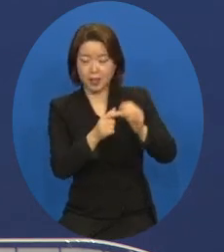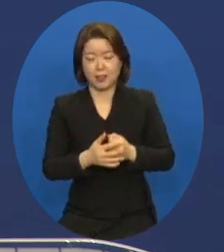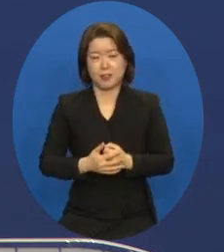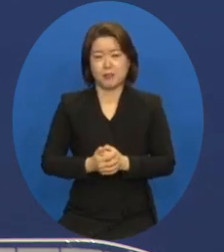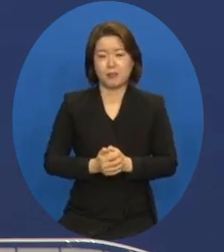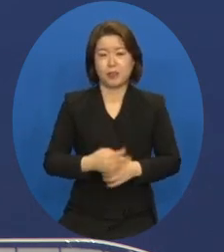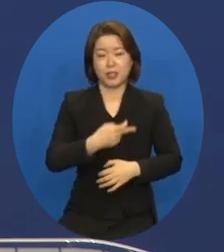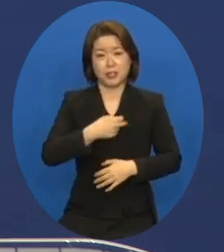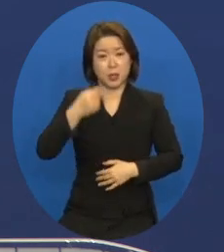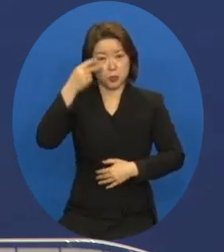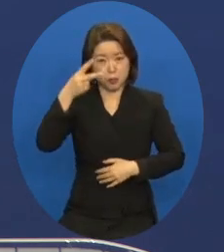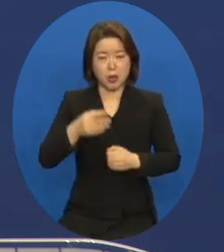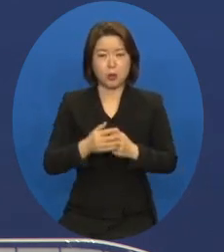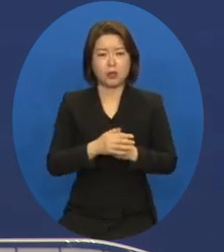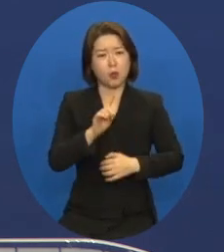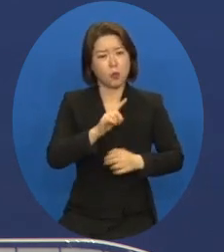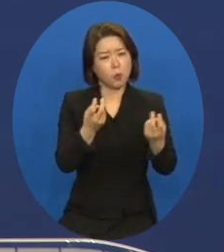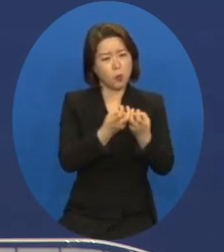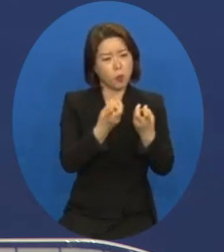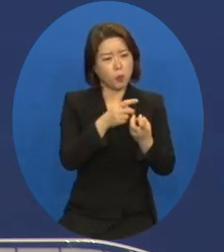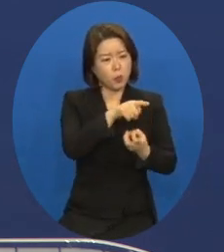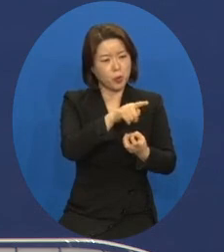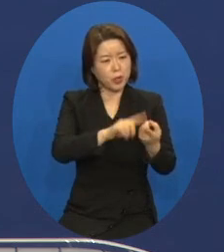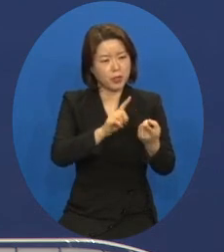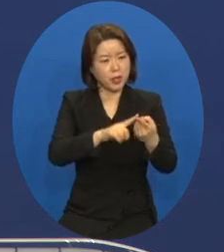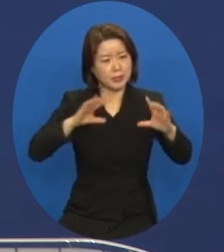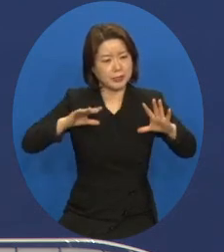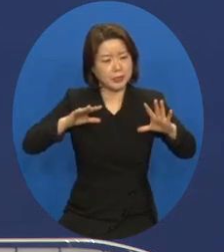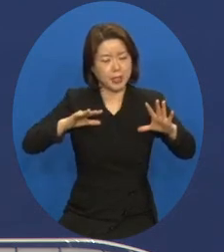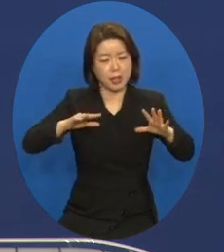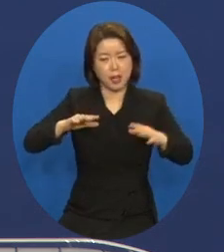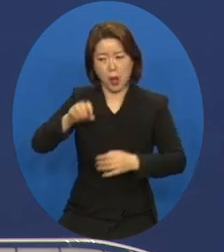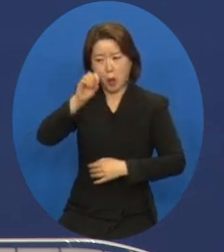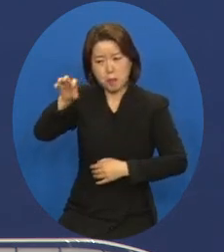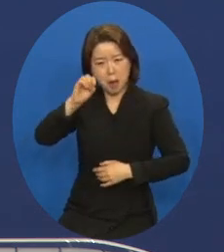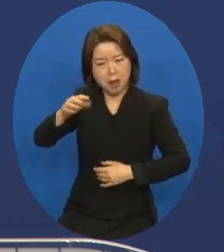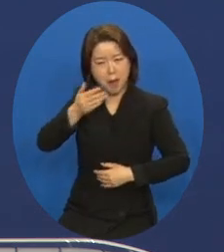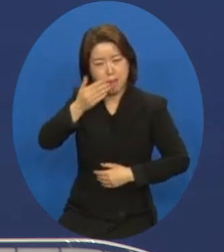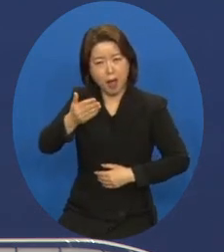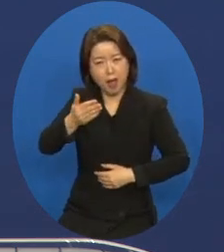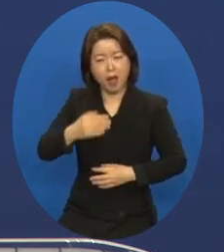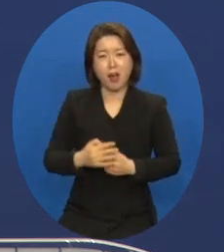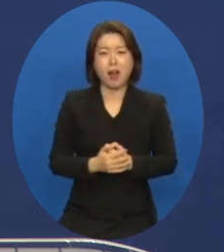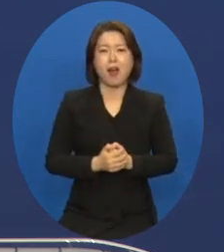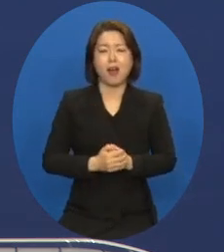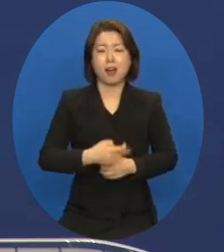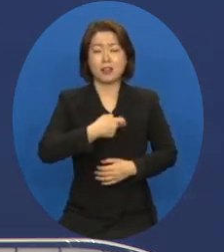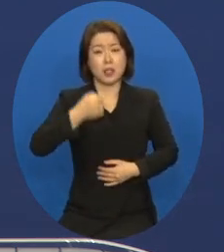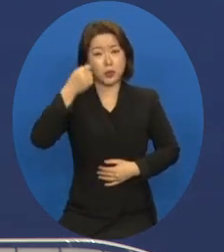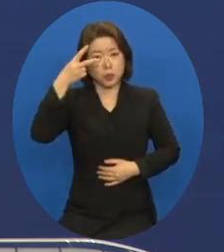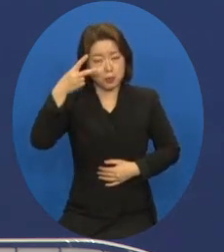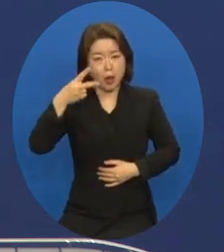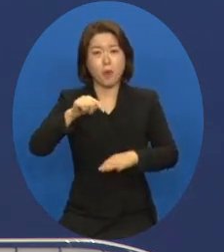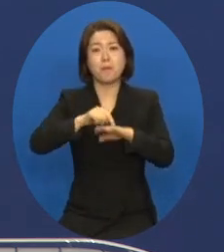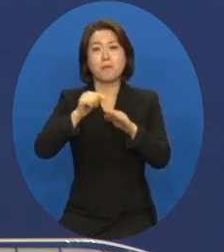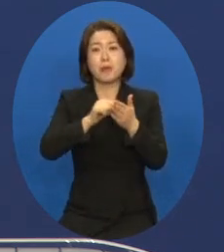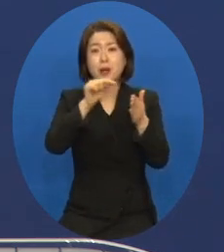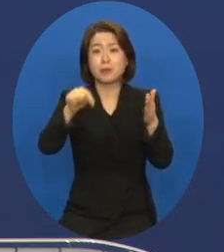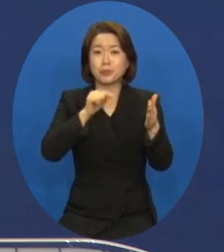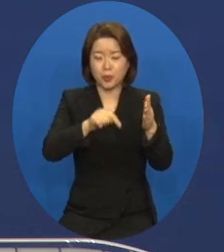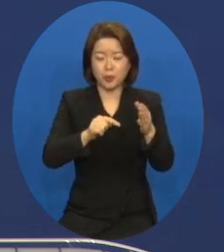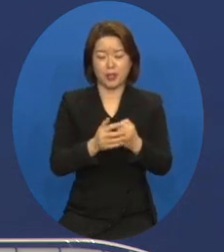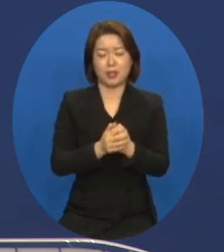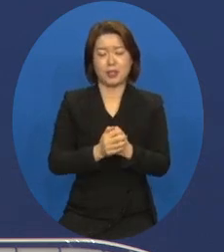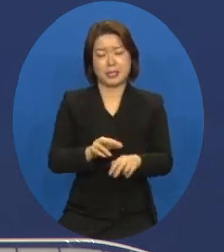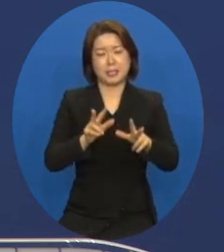사도 바울이 어떻게 자랑을 할 수 있었을까요 그것은 사도 바울의 마음속에 지금은 고린도